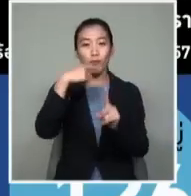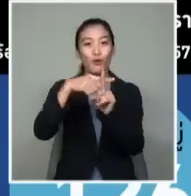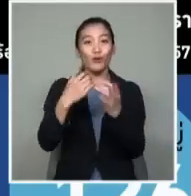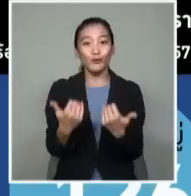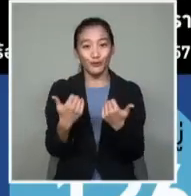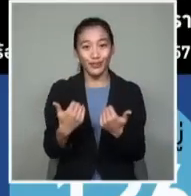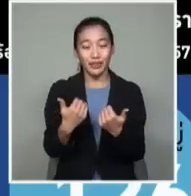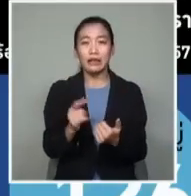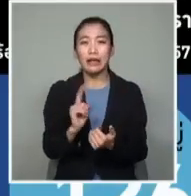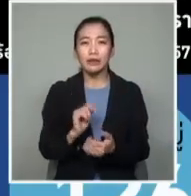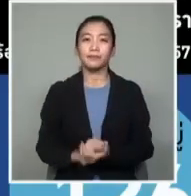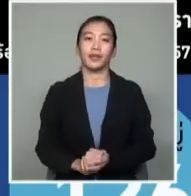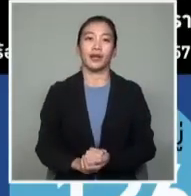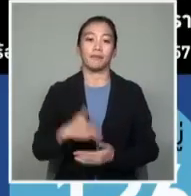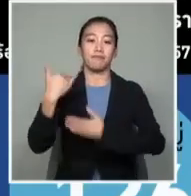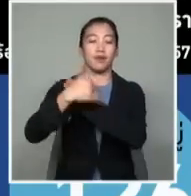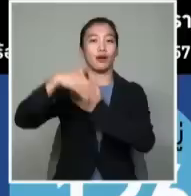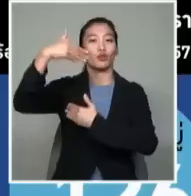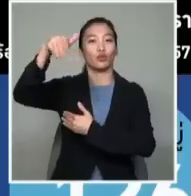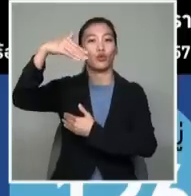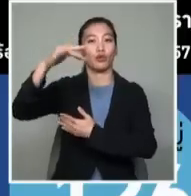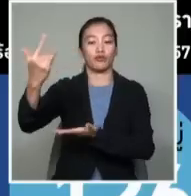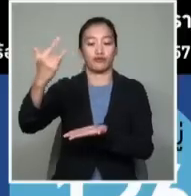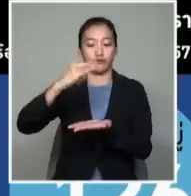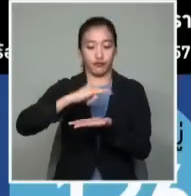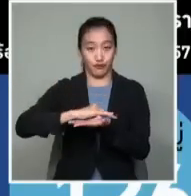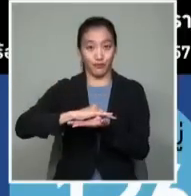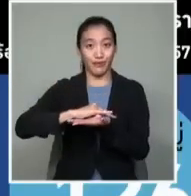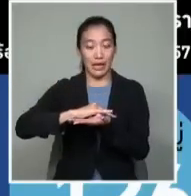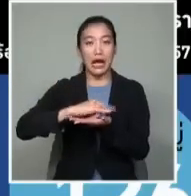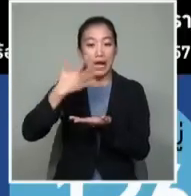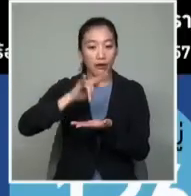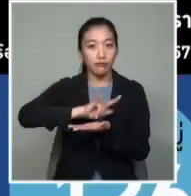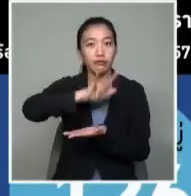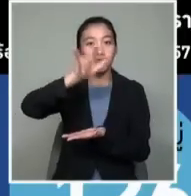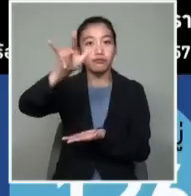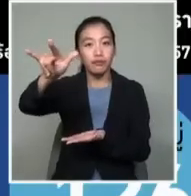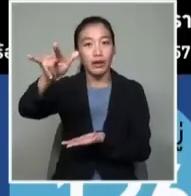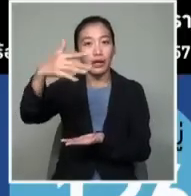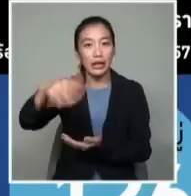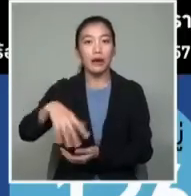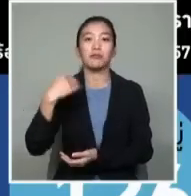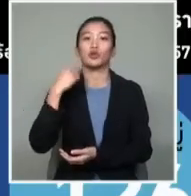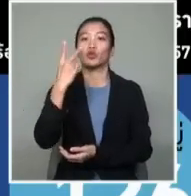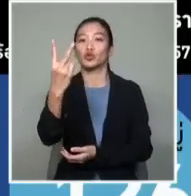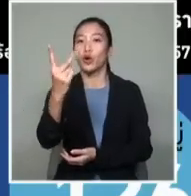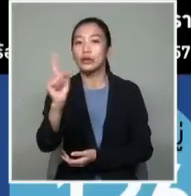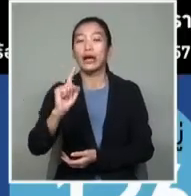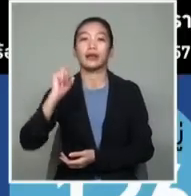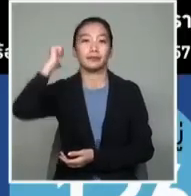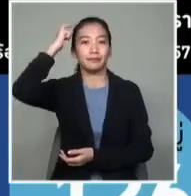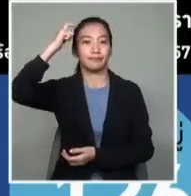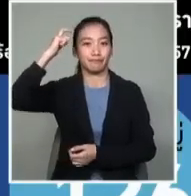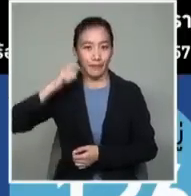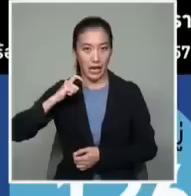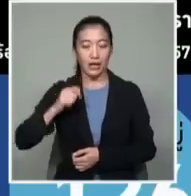มานะคะเป็นผู้ที่เดินทางจากต่างประเทศแล้วก็กลับไปรักษาตัวที่ต่างประเทศแล้ว2รายด้วยกันก็คือที่เมียนมานะคะและเข้ามาอยู่ในส